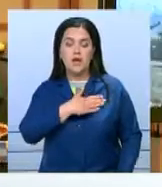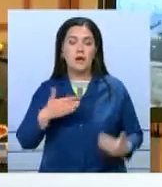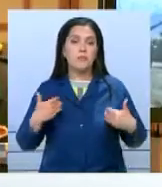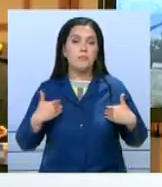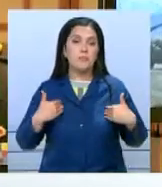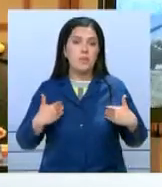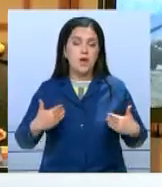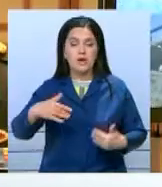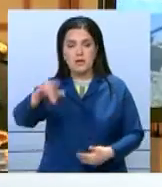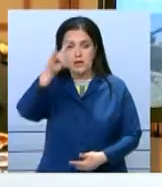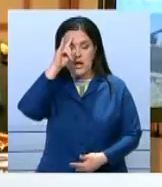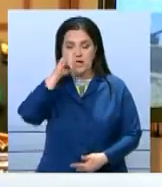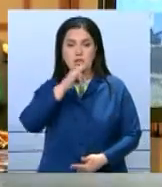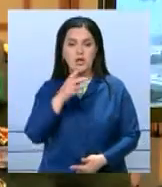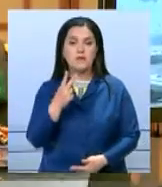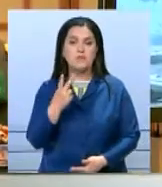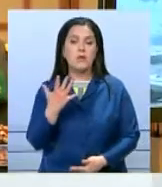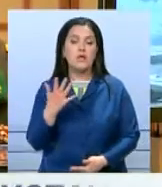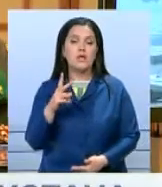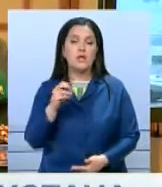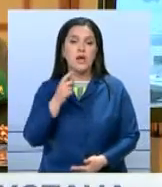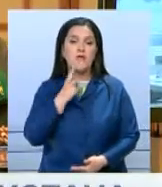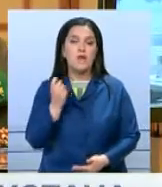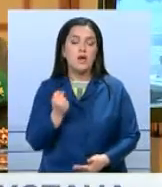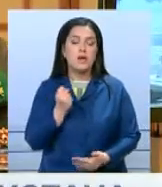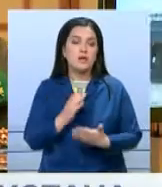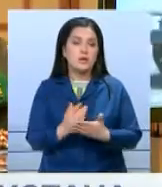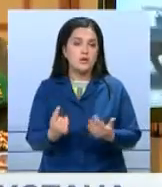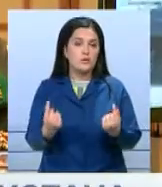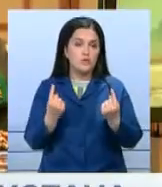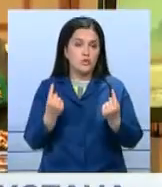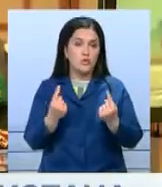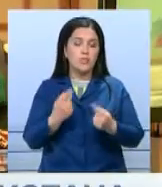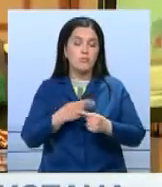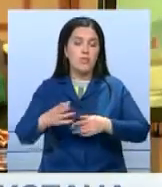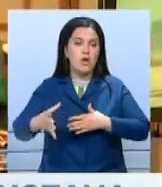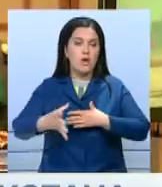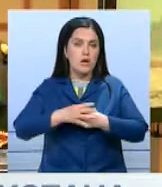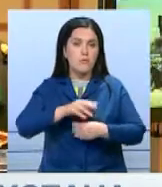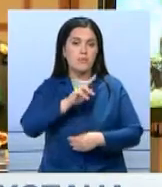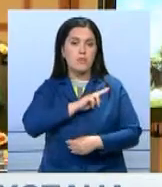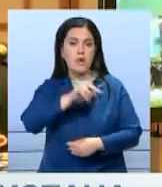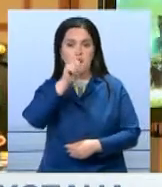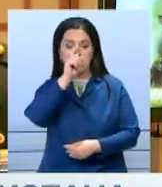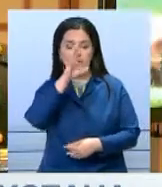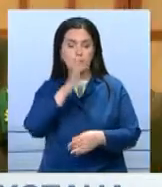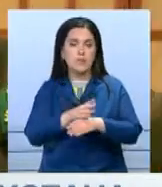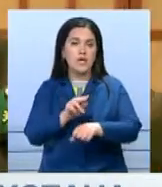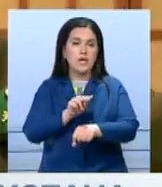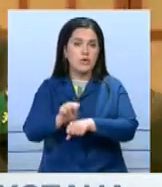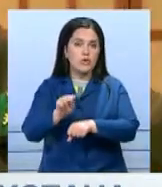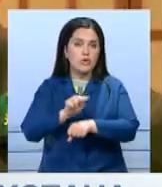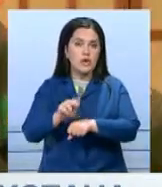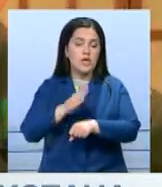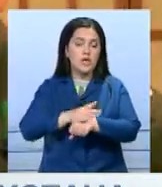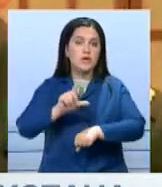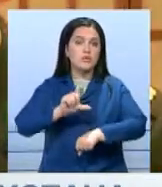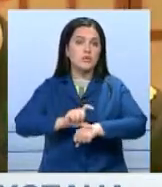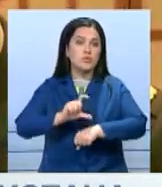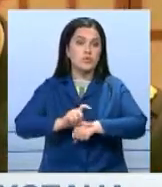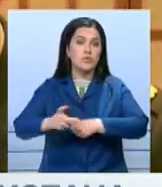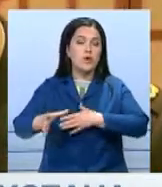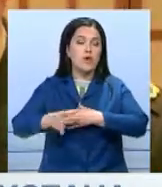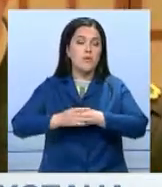25-летием вооруженных сил сотрудничество между нашими странами хорошее в училище сухопутных войск турции мы учились вместе с